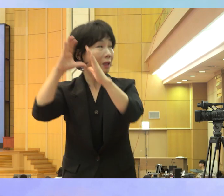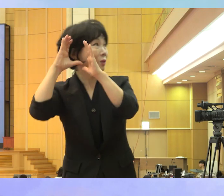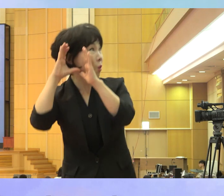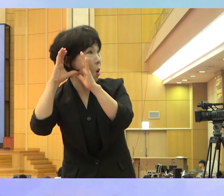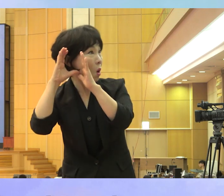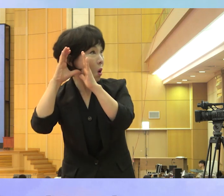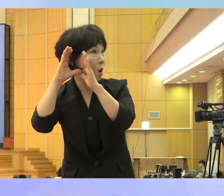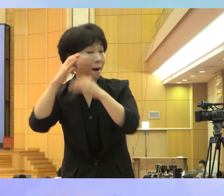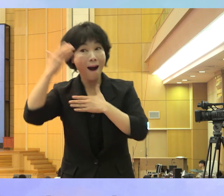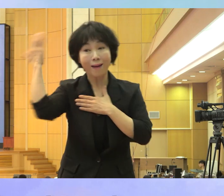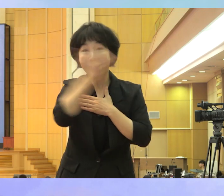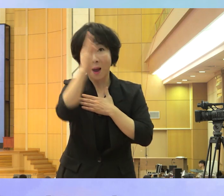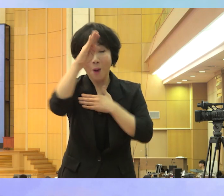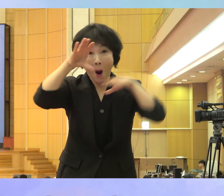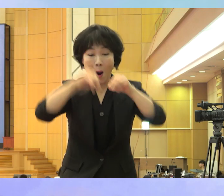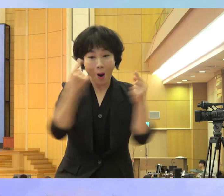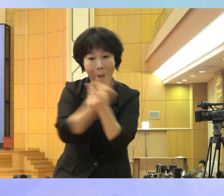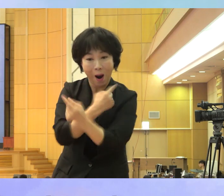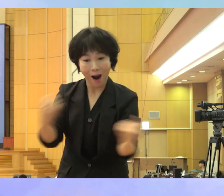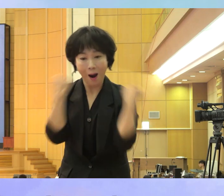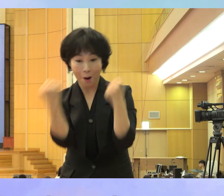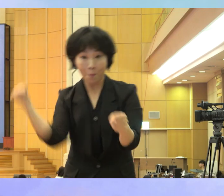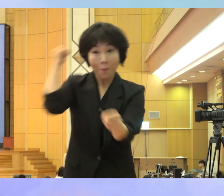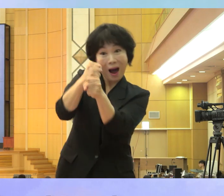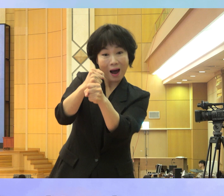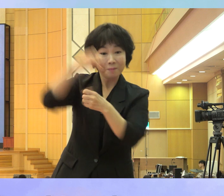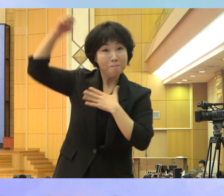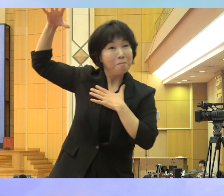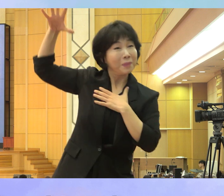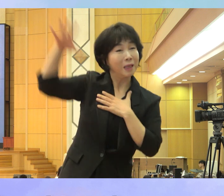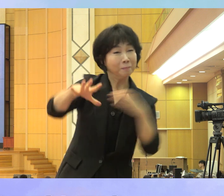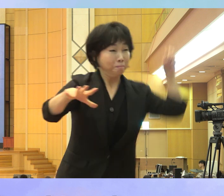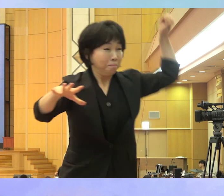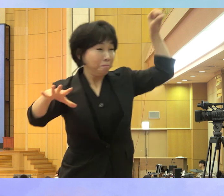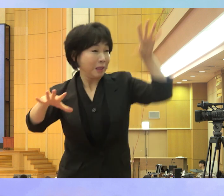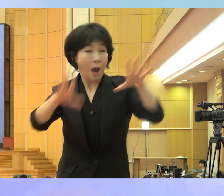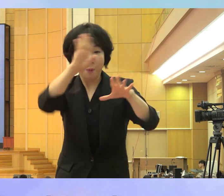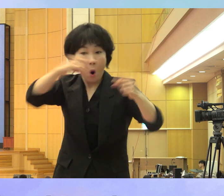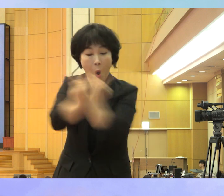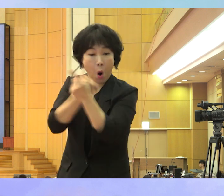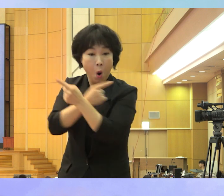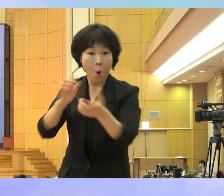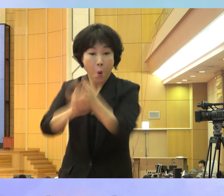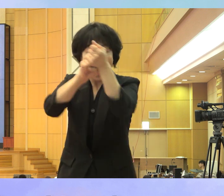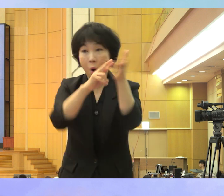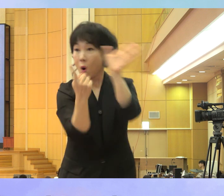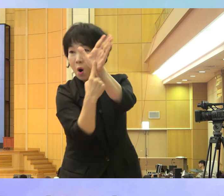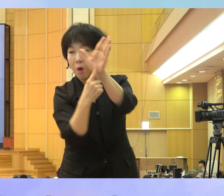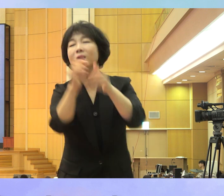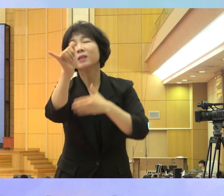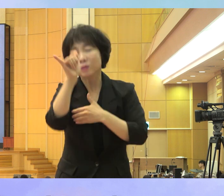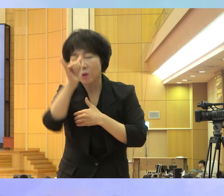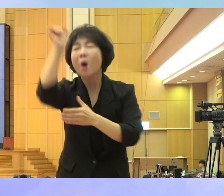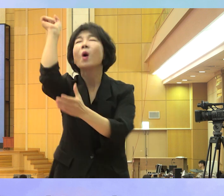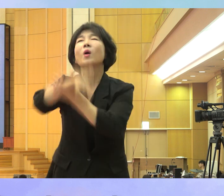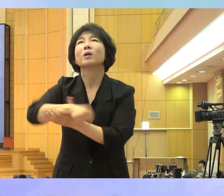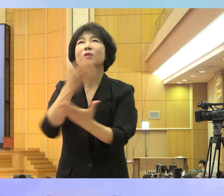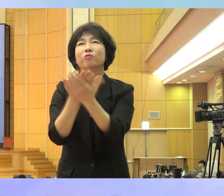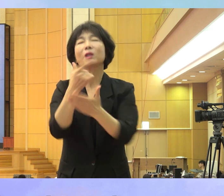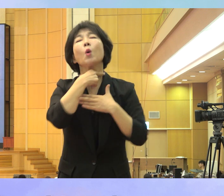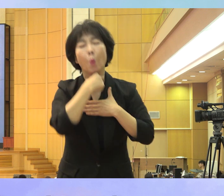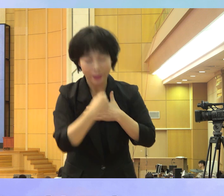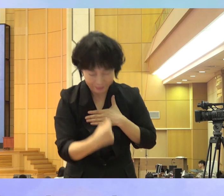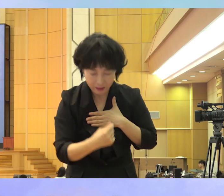통하여 깨끗이 치료하는 역사가 있게 하시고 빛의 광선을 통하여 치유되는 놀라운 역사가 있게 하여 주시옵기를